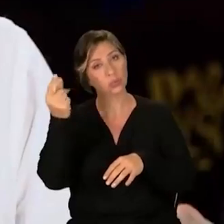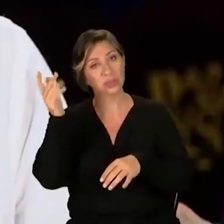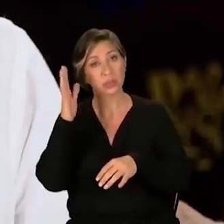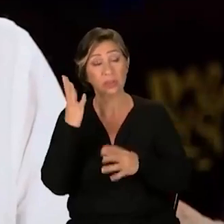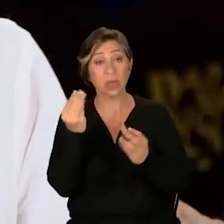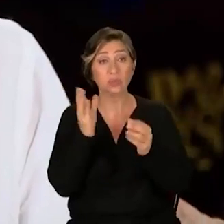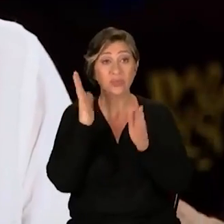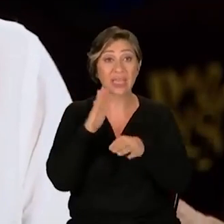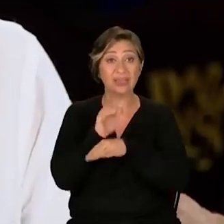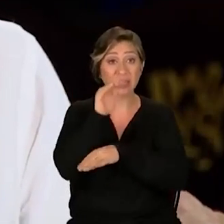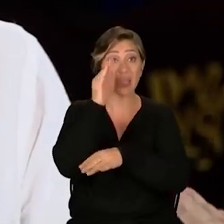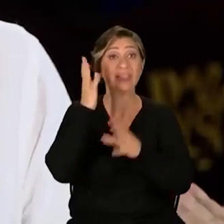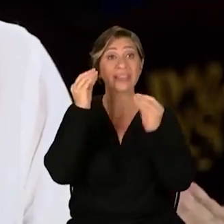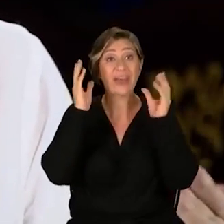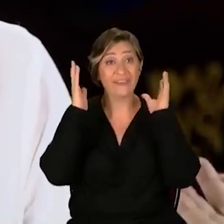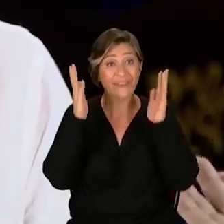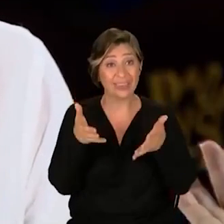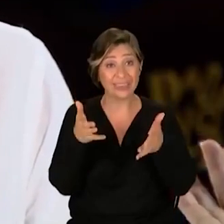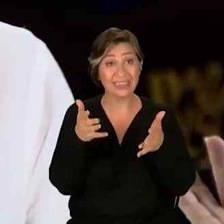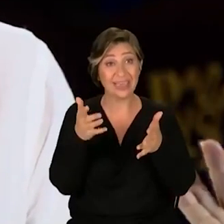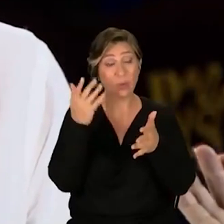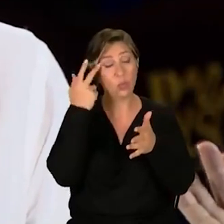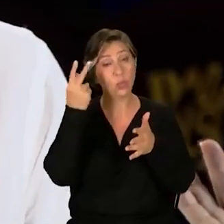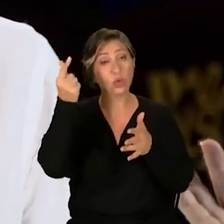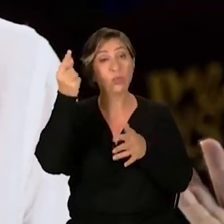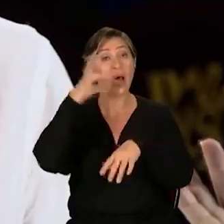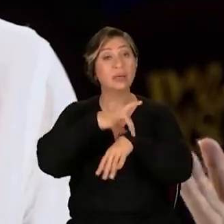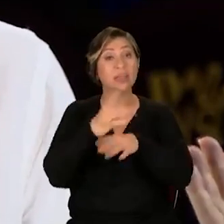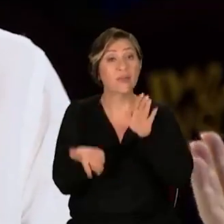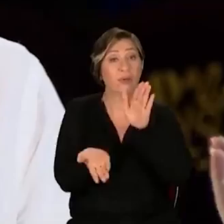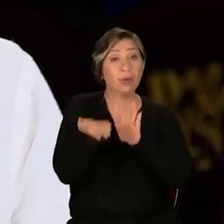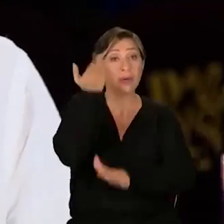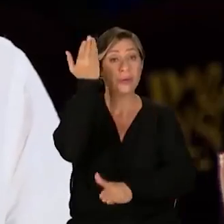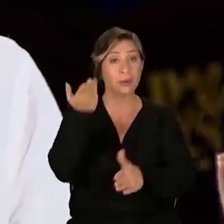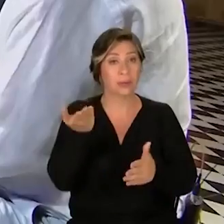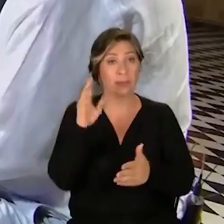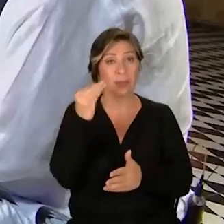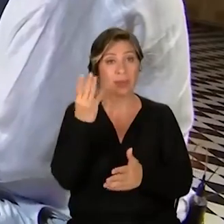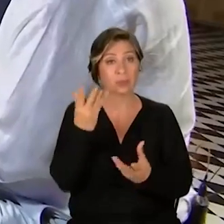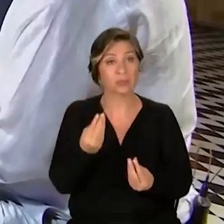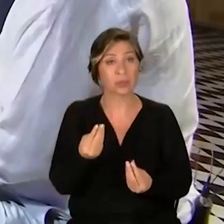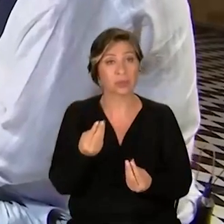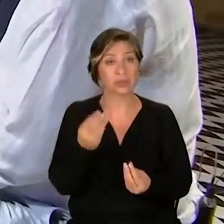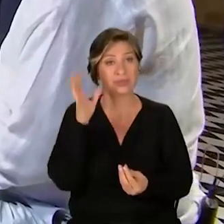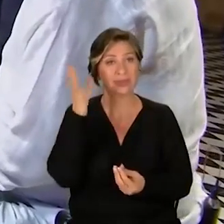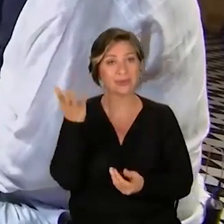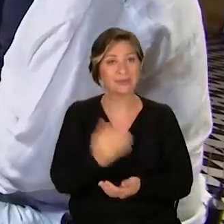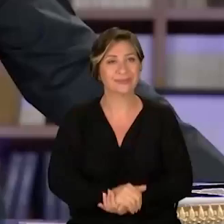daha çok yaşarsa daha çok bu demans olma şansı artıyor. Evet, bebek olacak.